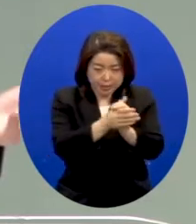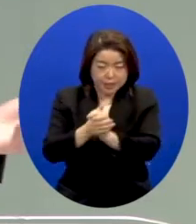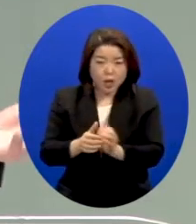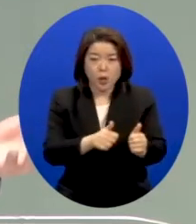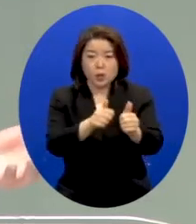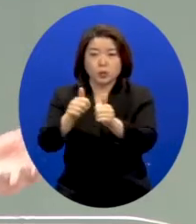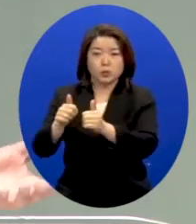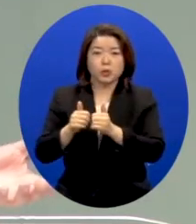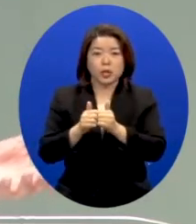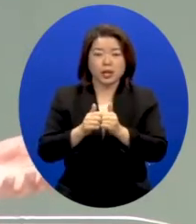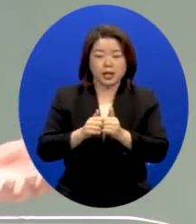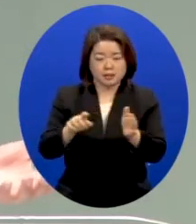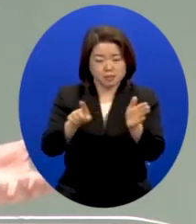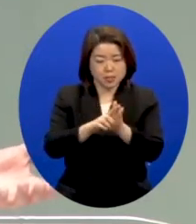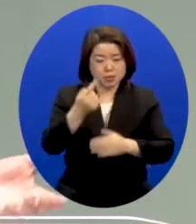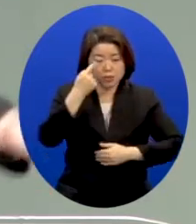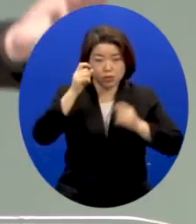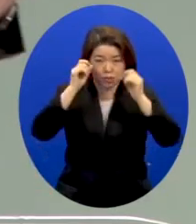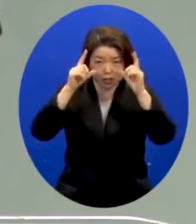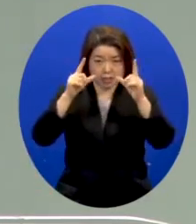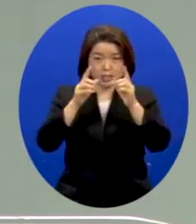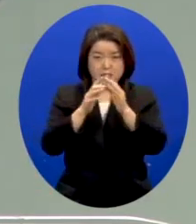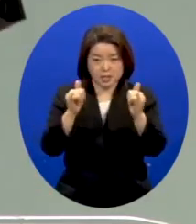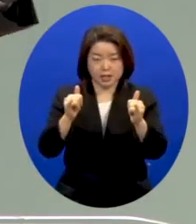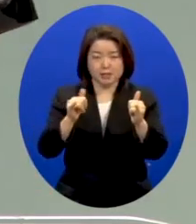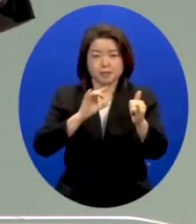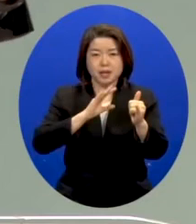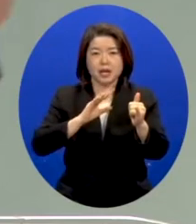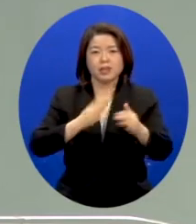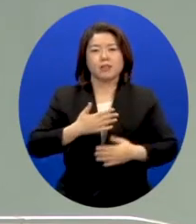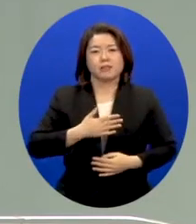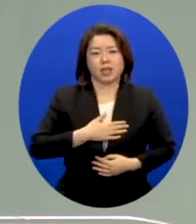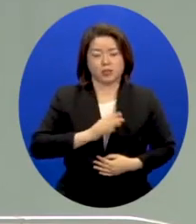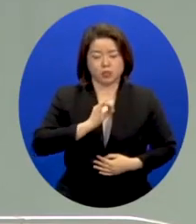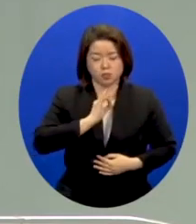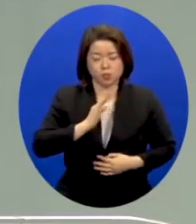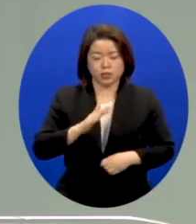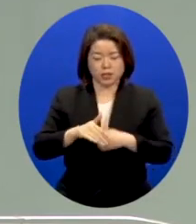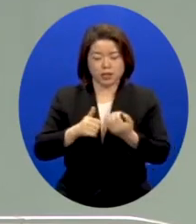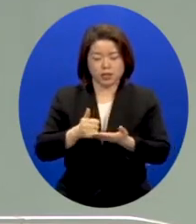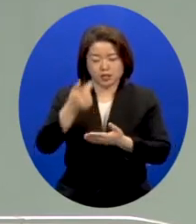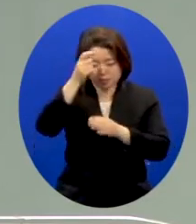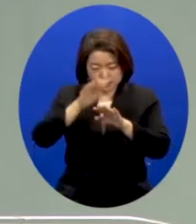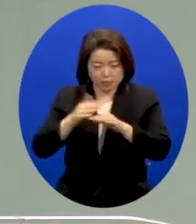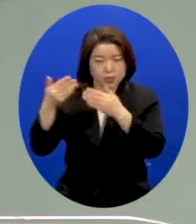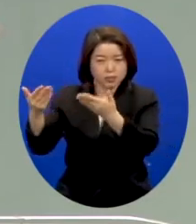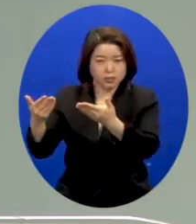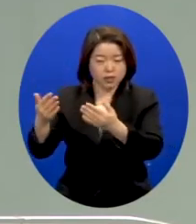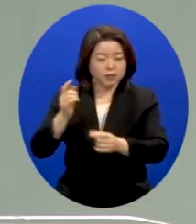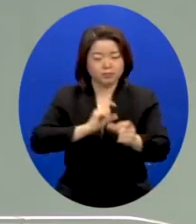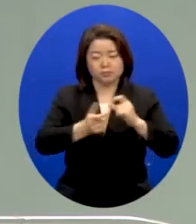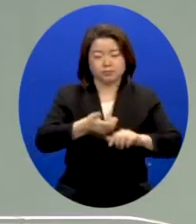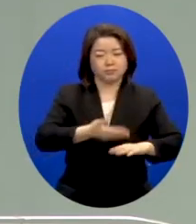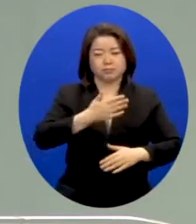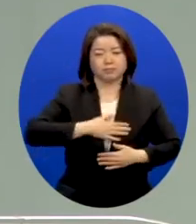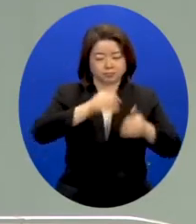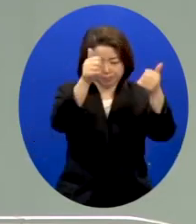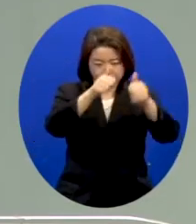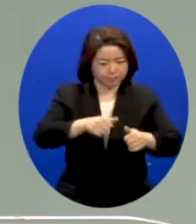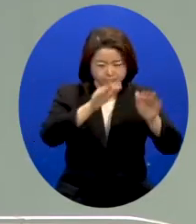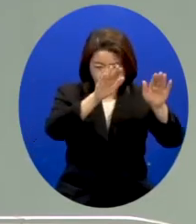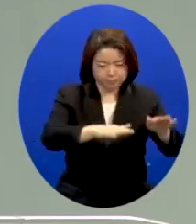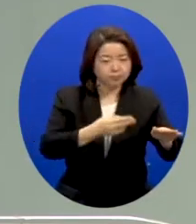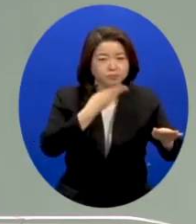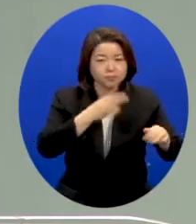믿음의 눈이 뜨인 사람만이 나는 오직 하나님만 예비 할 것입니다 더이상 내게는 우상이 없습니다 돈